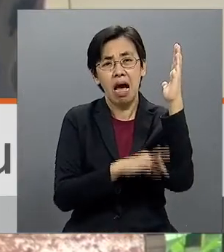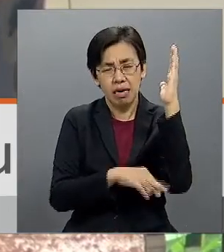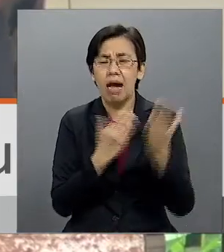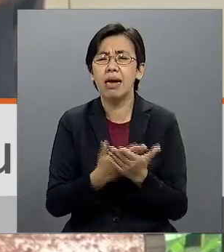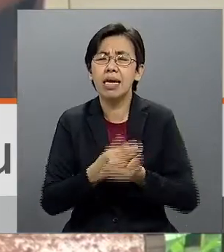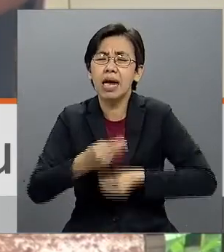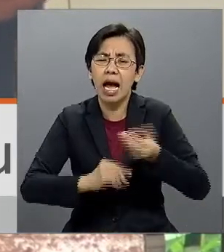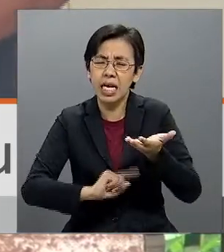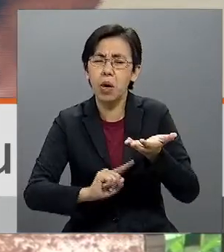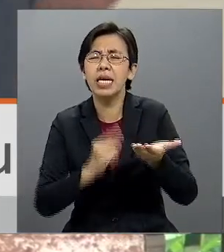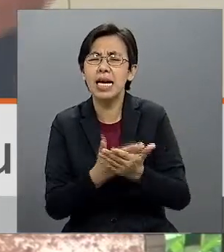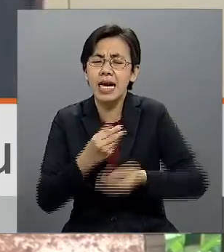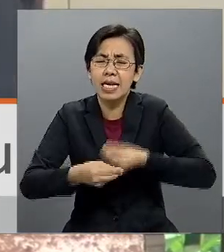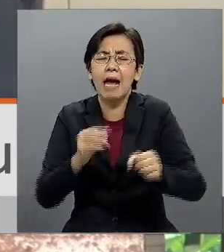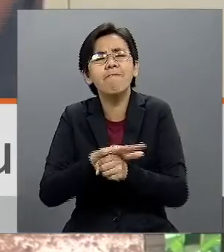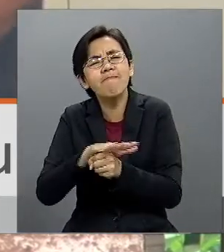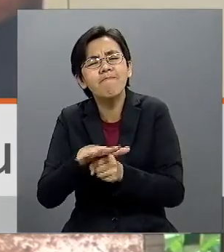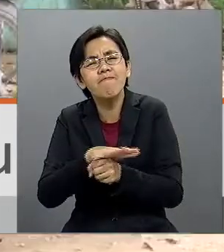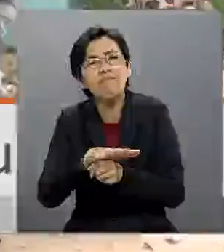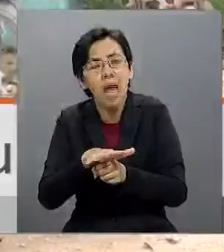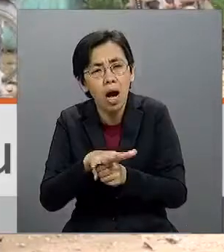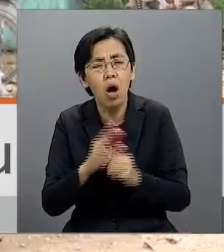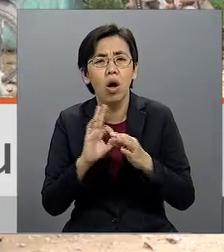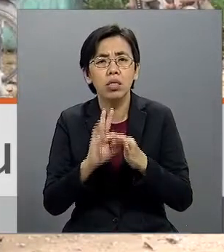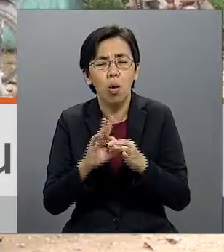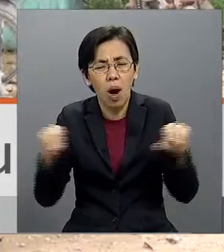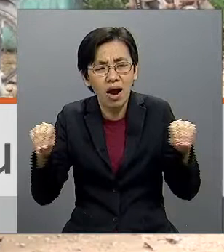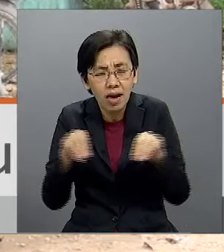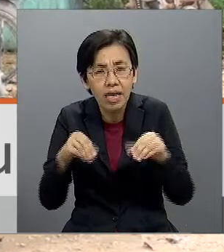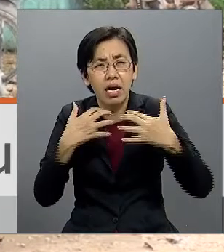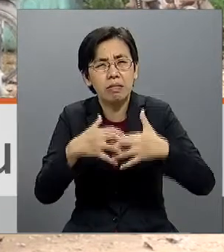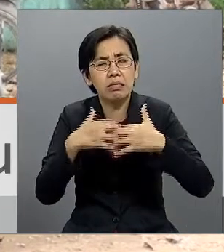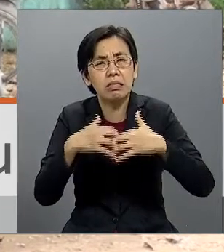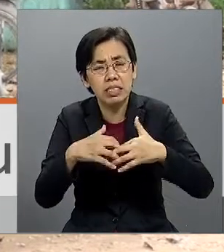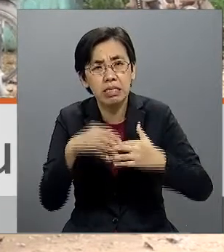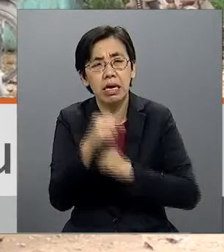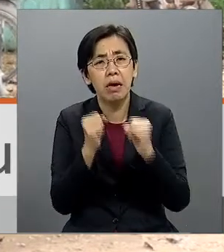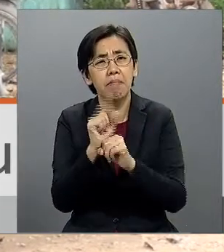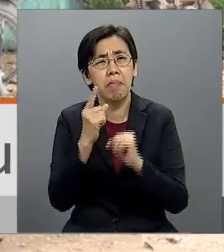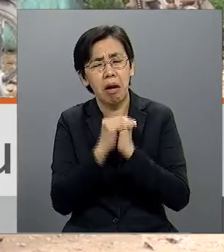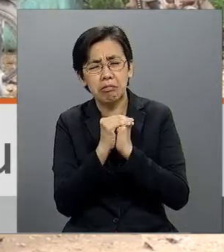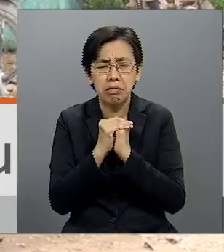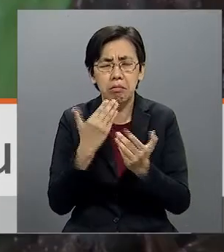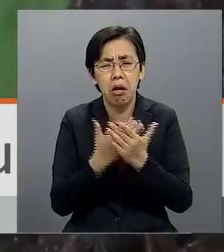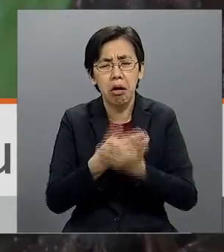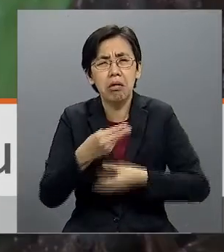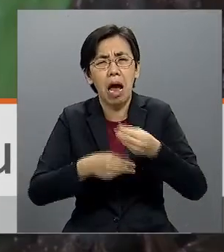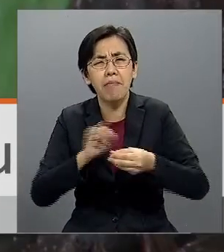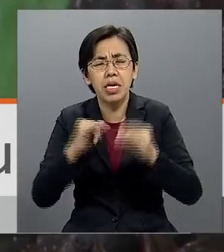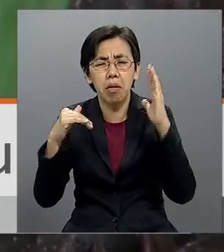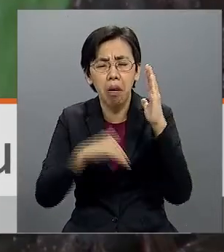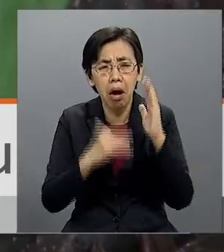กังวลว่าในช่วงเทศกาลตรุษจีนราคาอาจจะปรับตัวลดลงจากการที่ผู้ประกอบการดูดการรับซื้อ